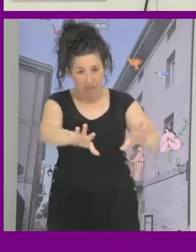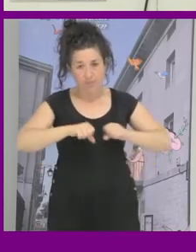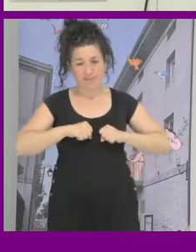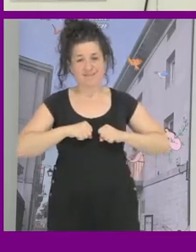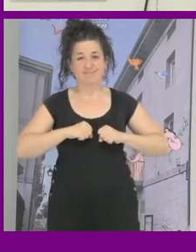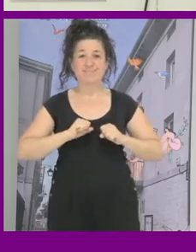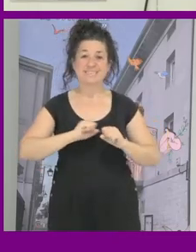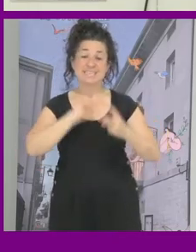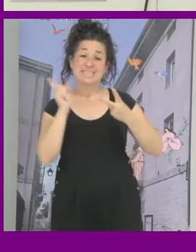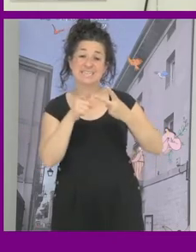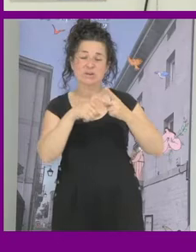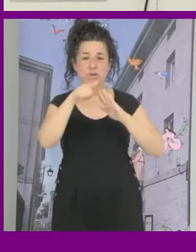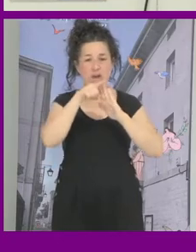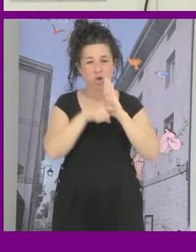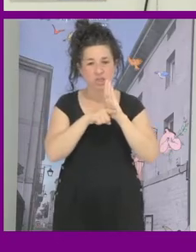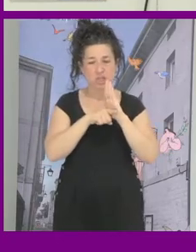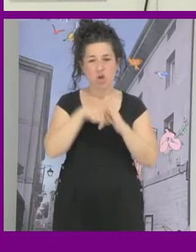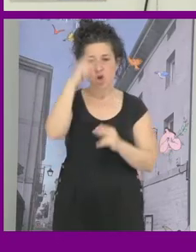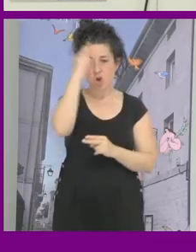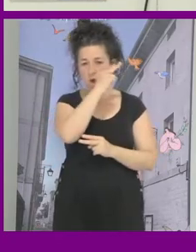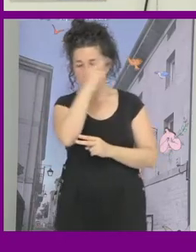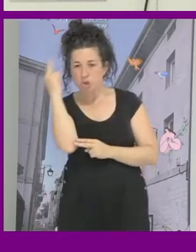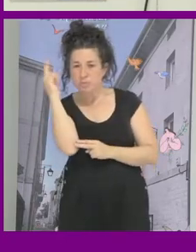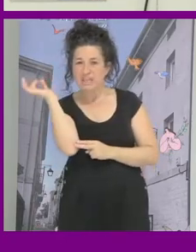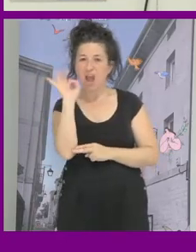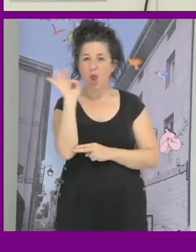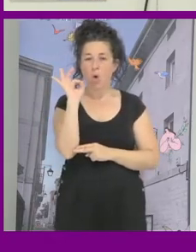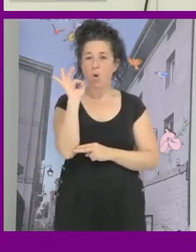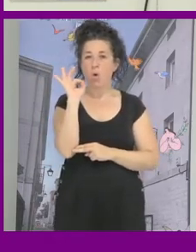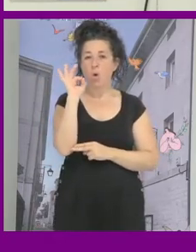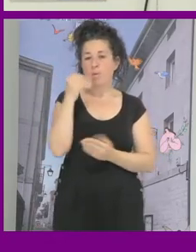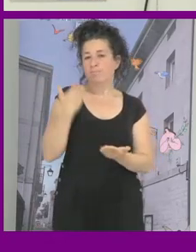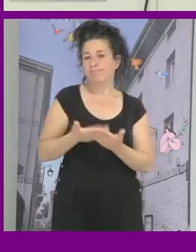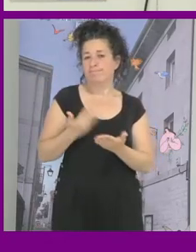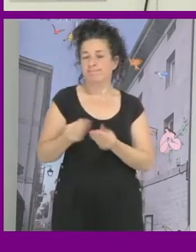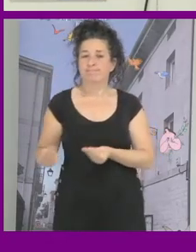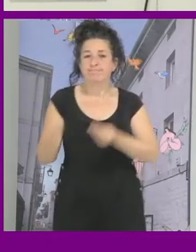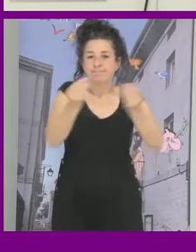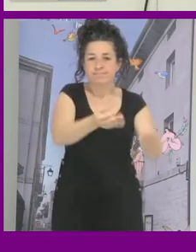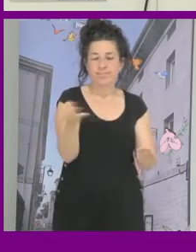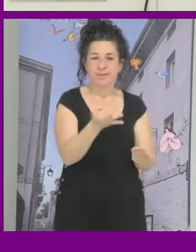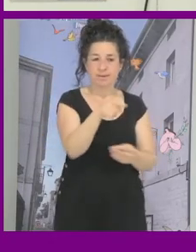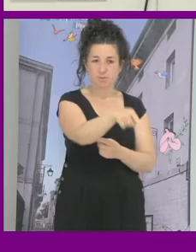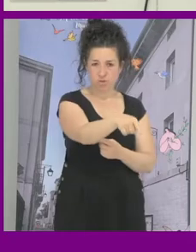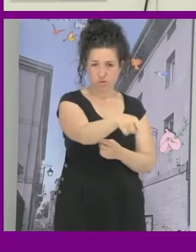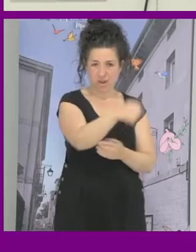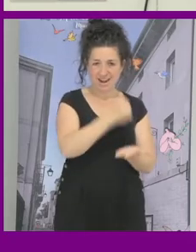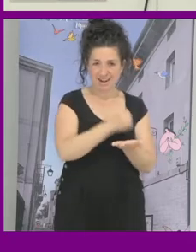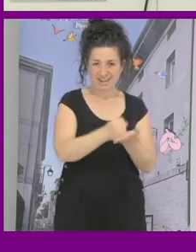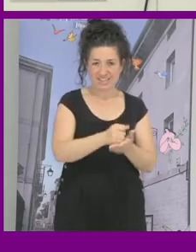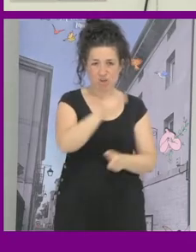Bigarren baldintza da, ospitale edo klinikaren ziurtagiria, eraman behar dugula erregistro zibilera, bai? Orduan iruditzen